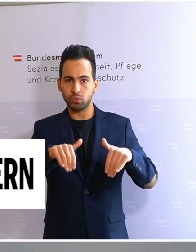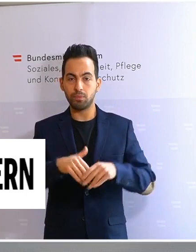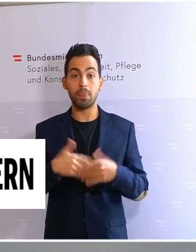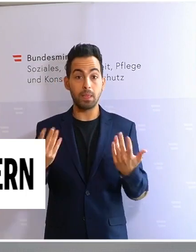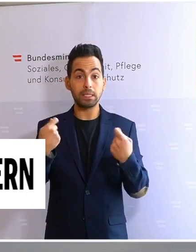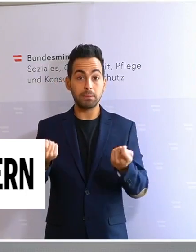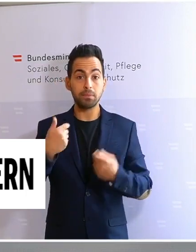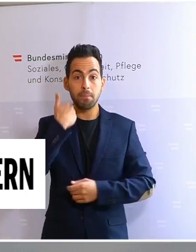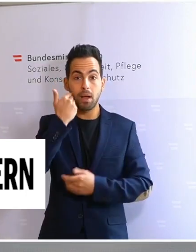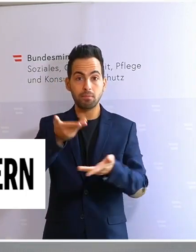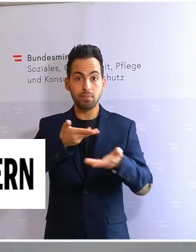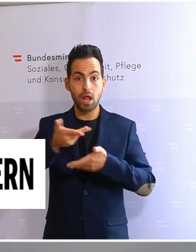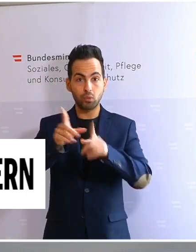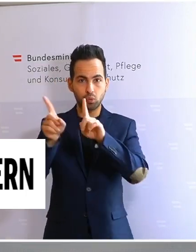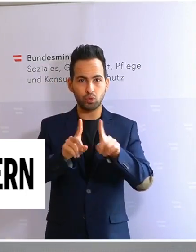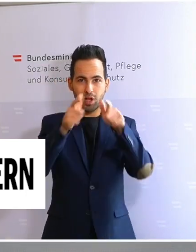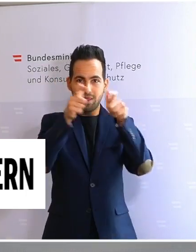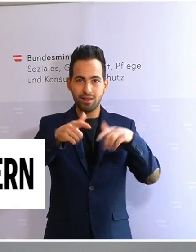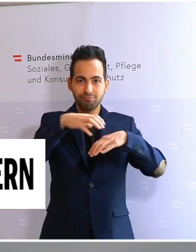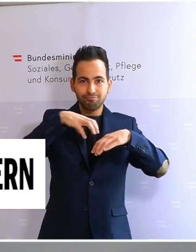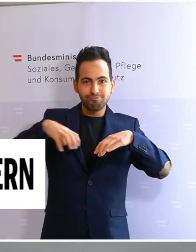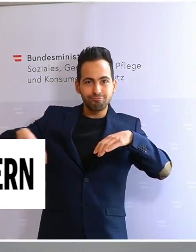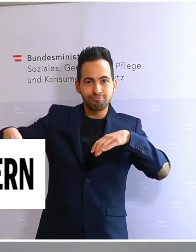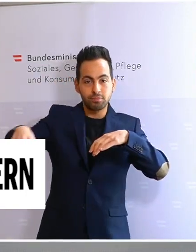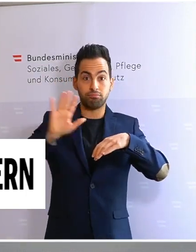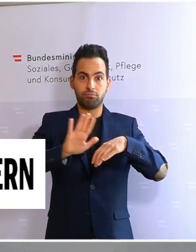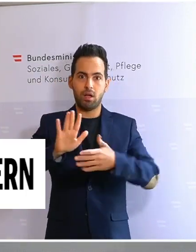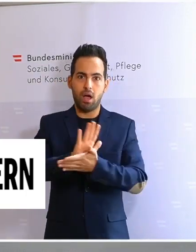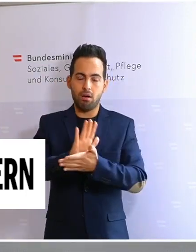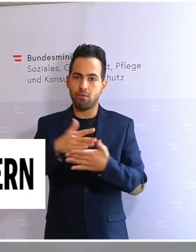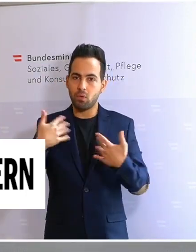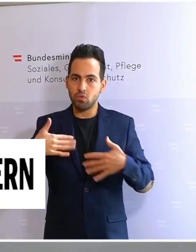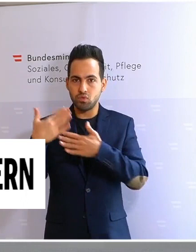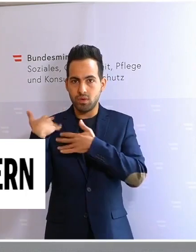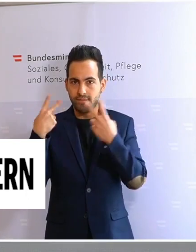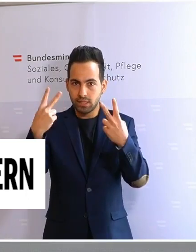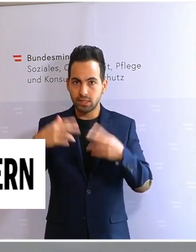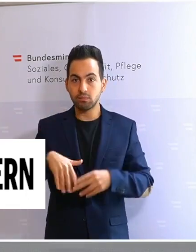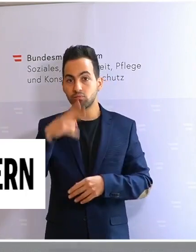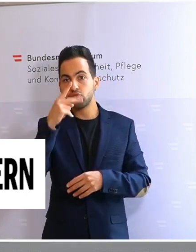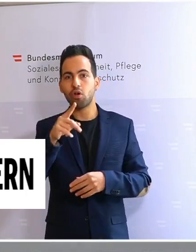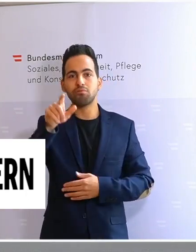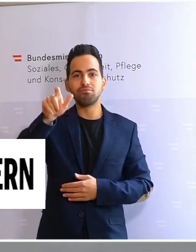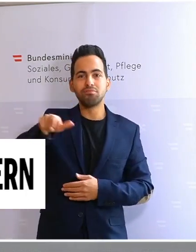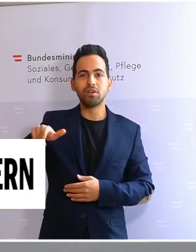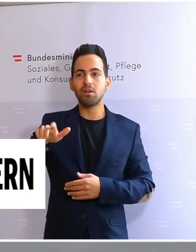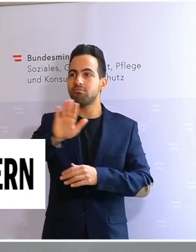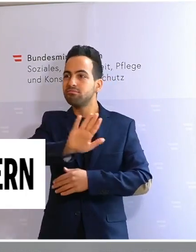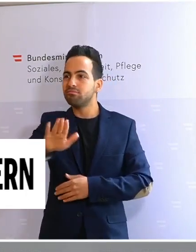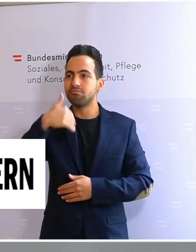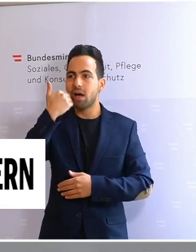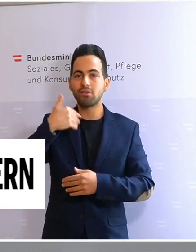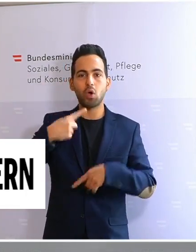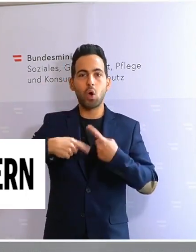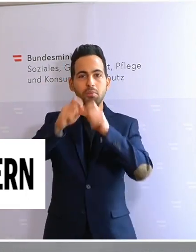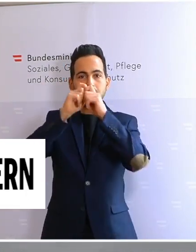die Männerberatungsstellen, die eine enorm wichtige Arbeit leisten. Denn nur wenn wir es schaffen, die falschen Erwartungen an Männer, diese falschen